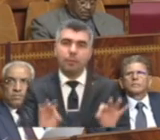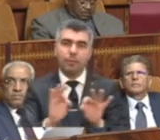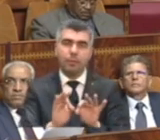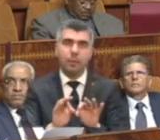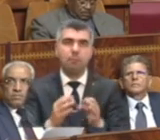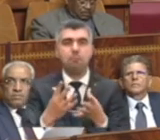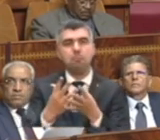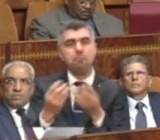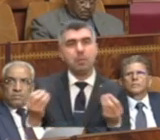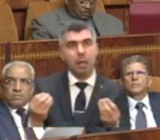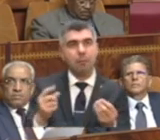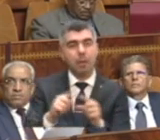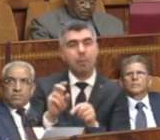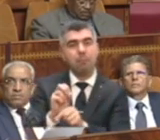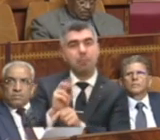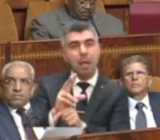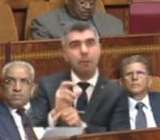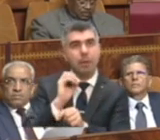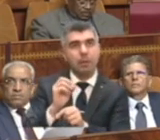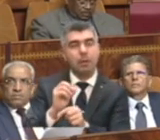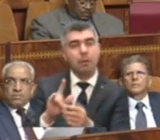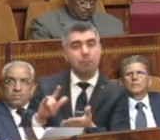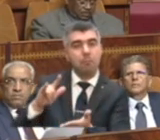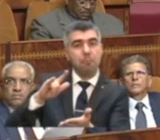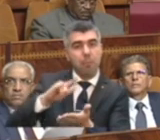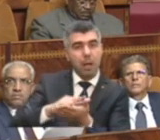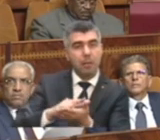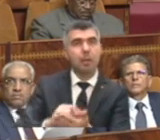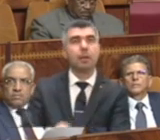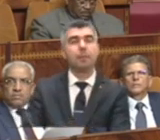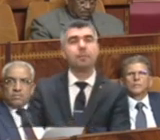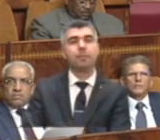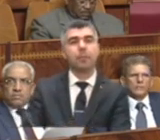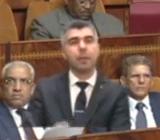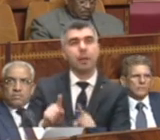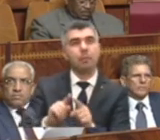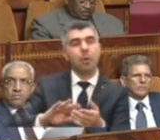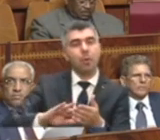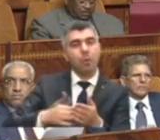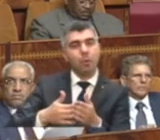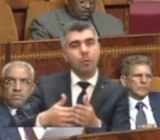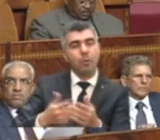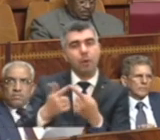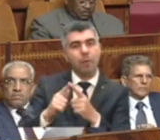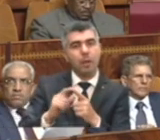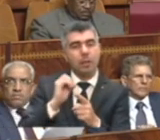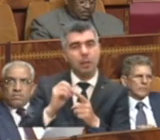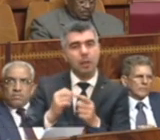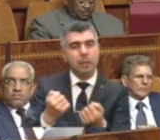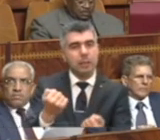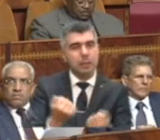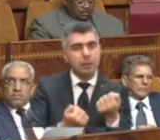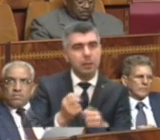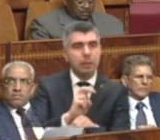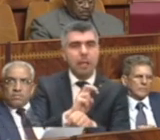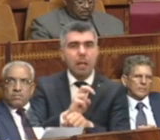المضايقات والصعوبات اللي كيتلقاو المسافرين خارج المطار مع اللي كيبقاو خارج المطار مع وسائل النقل العمومي باش يتنقلوا